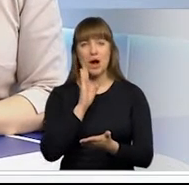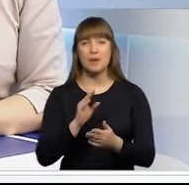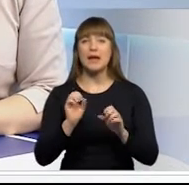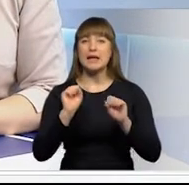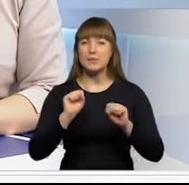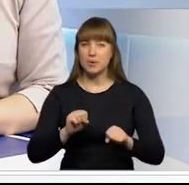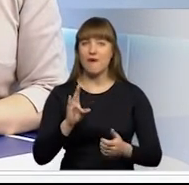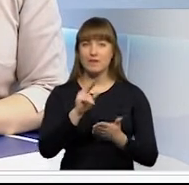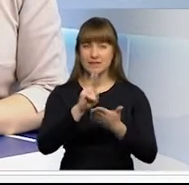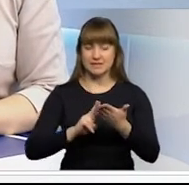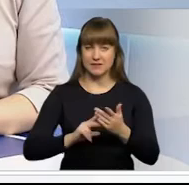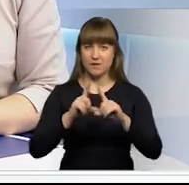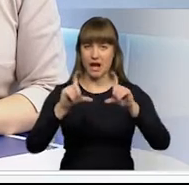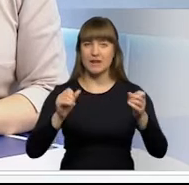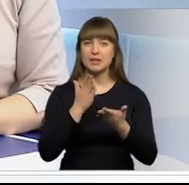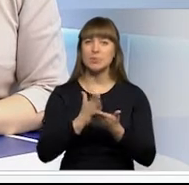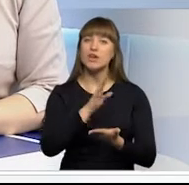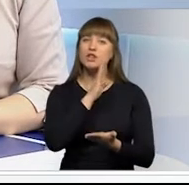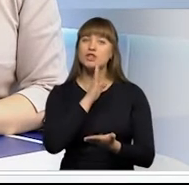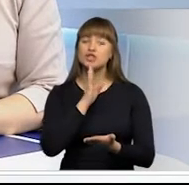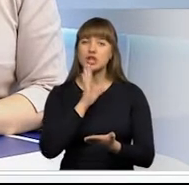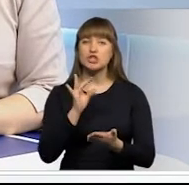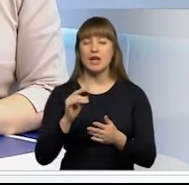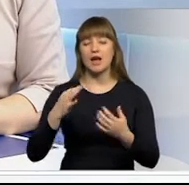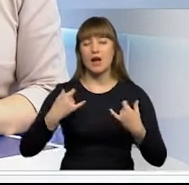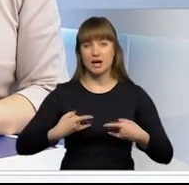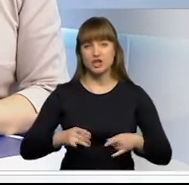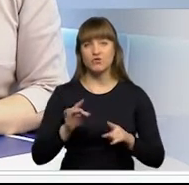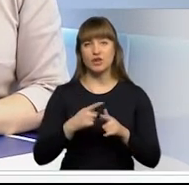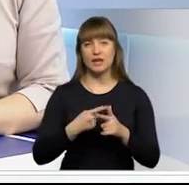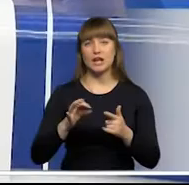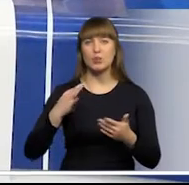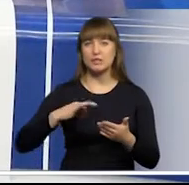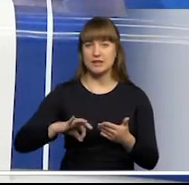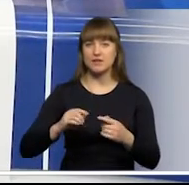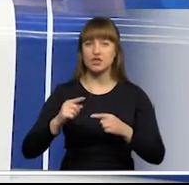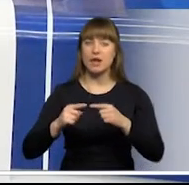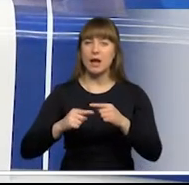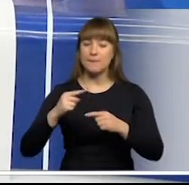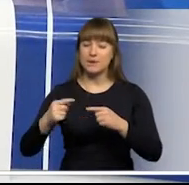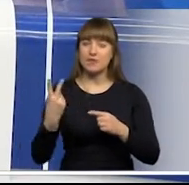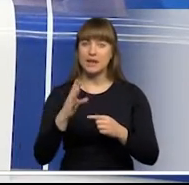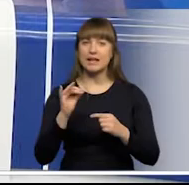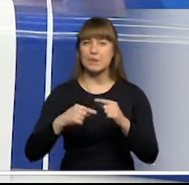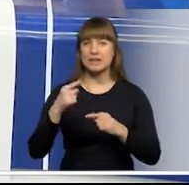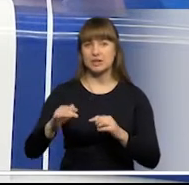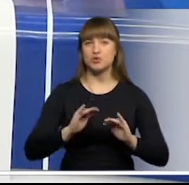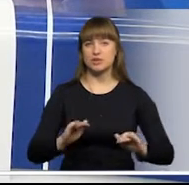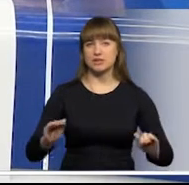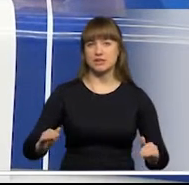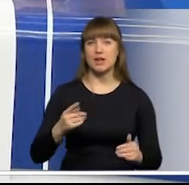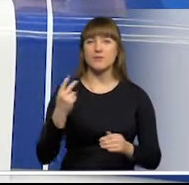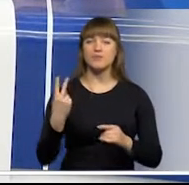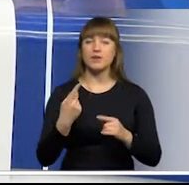сертификат имеют женщины, родившие или усыновившие вторых и последующих детей. И в том случае, если